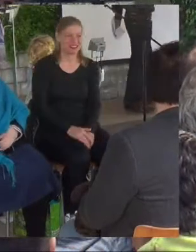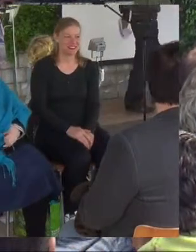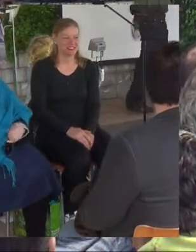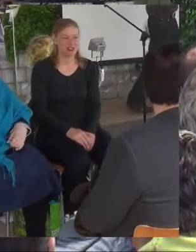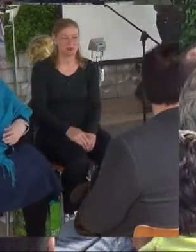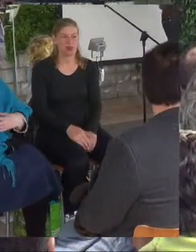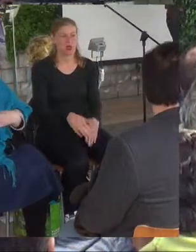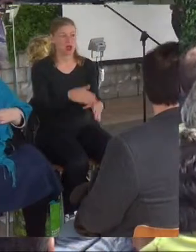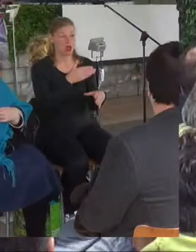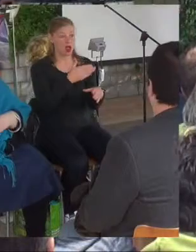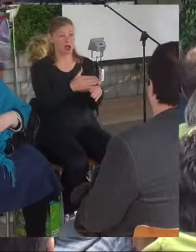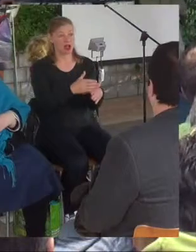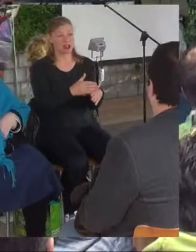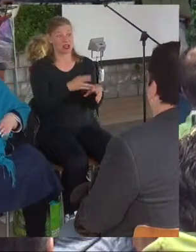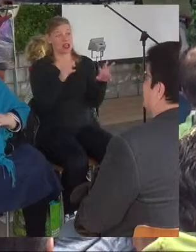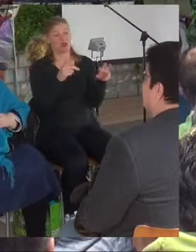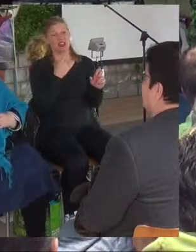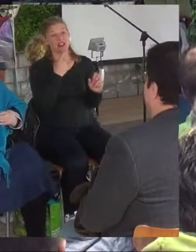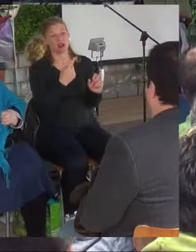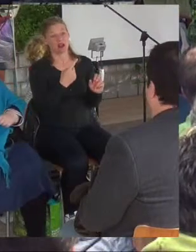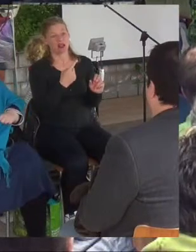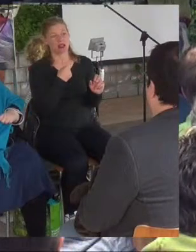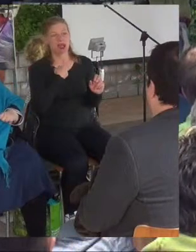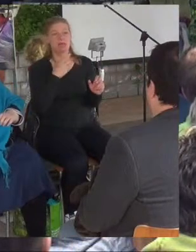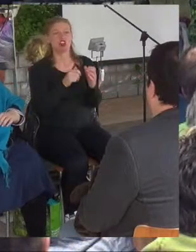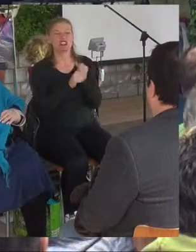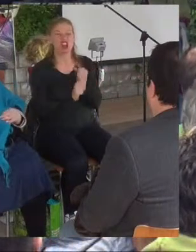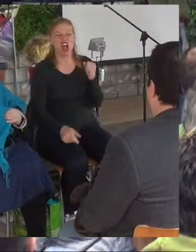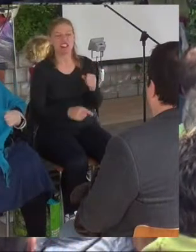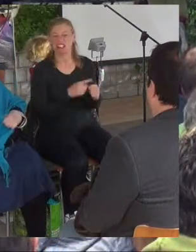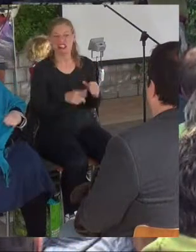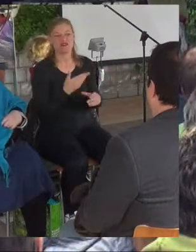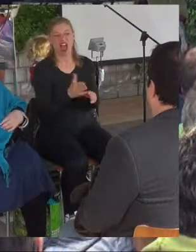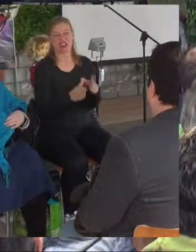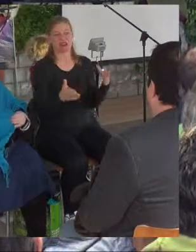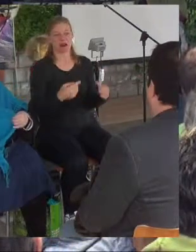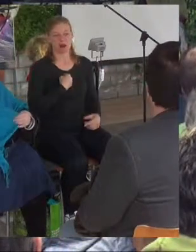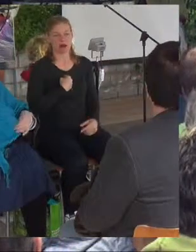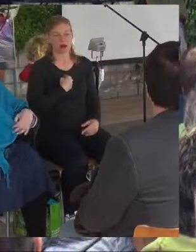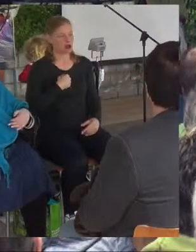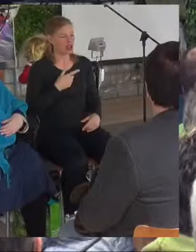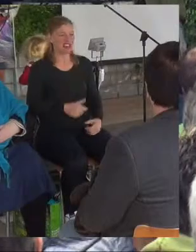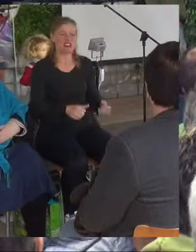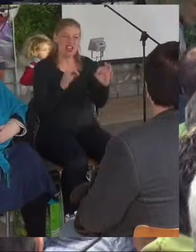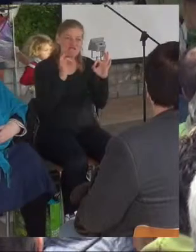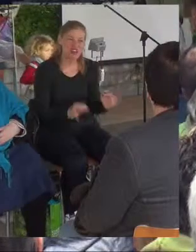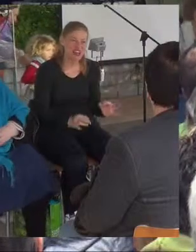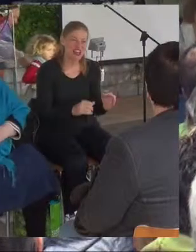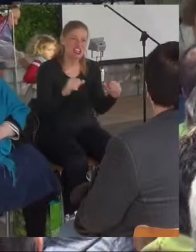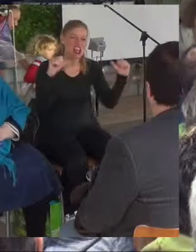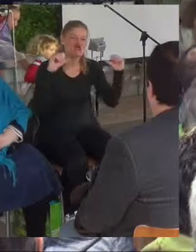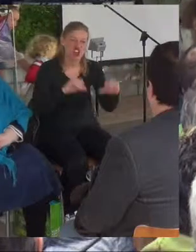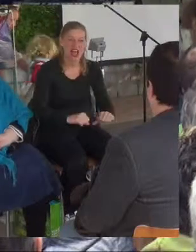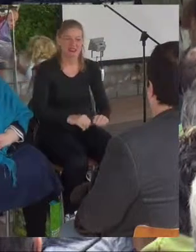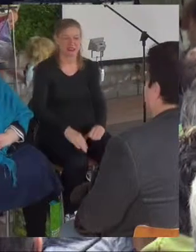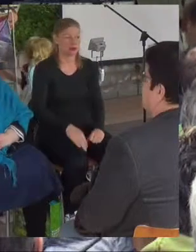Es geht noch weiter, ich würde noch sagen, ich mache diese Scheiße nicht mehr mit. Und es ist wirklich eine Scheiße. Schaut euch hier